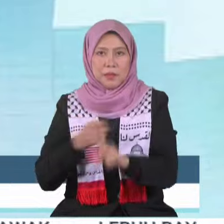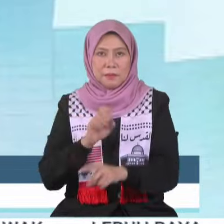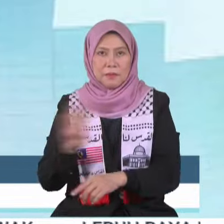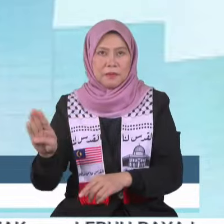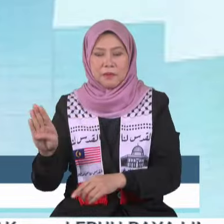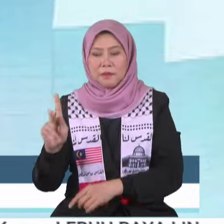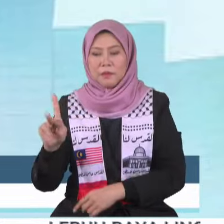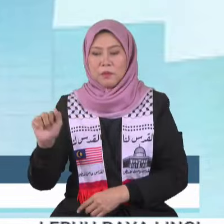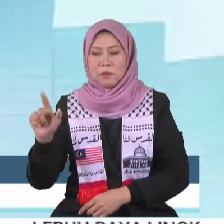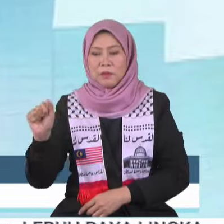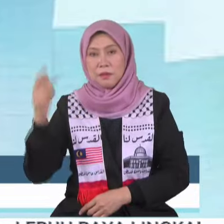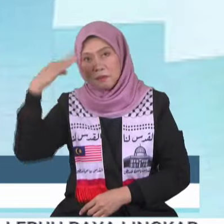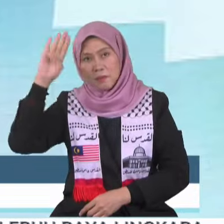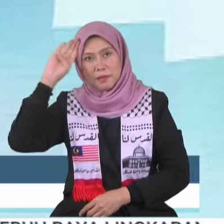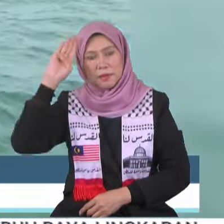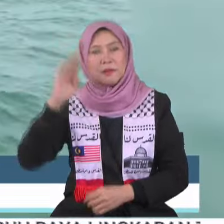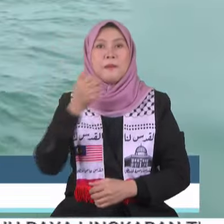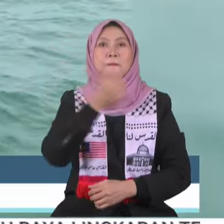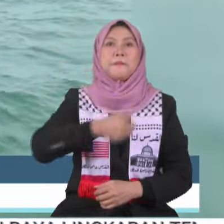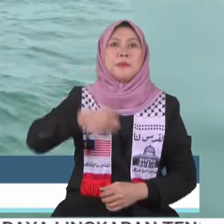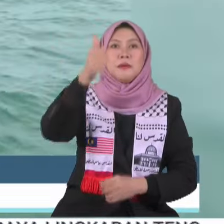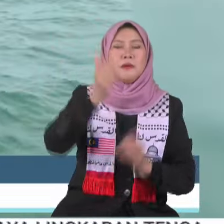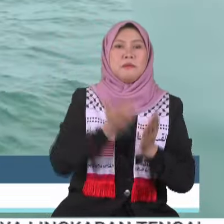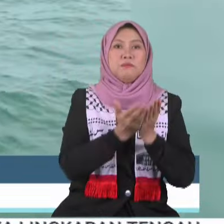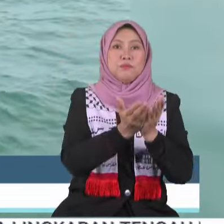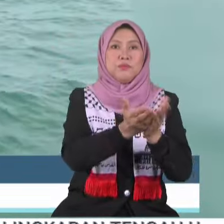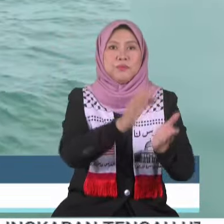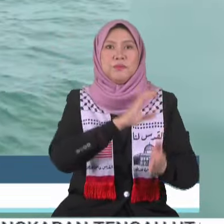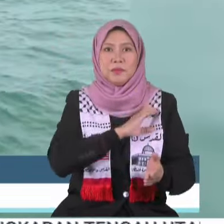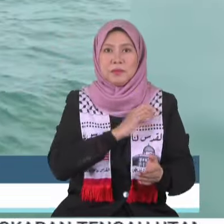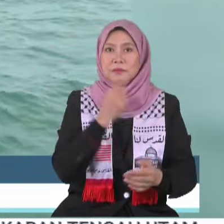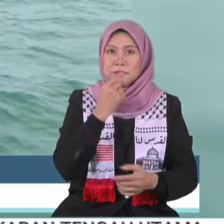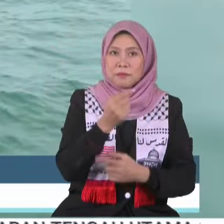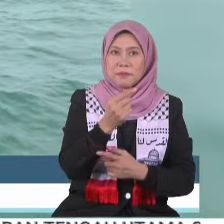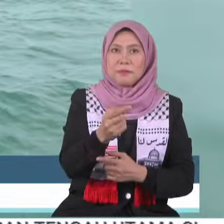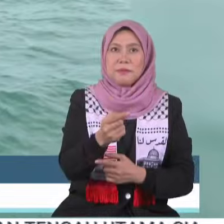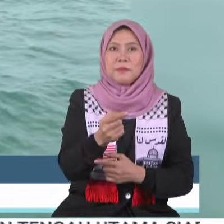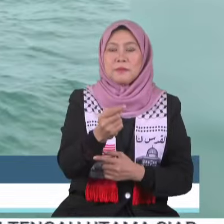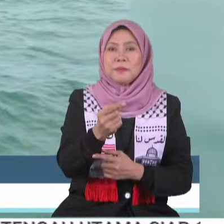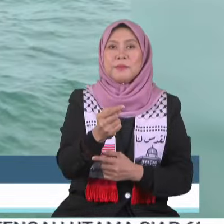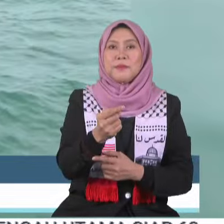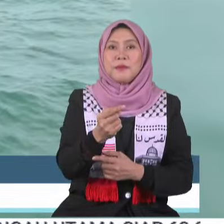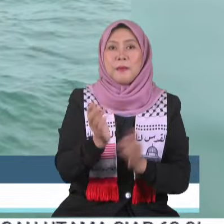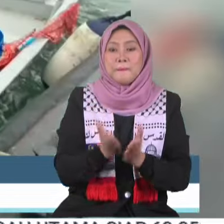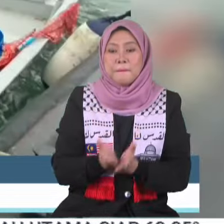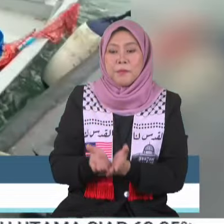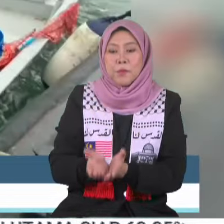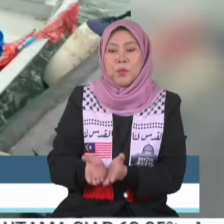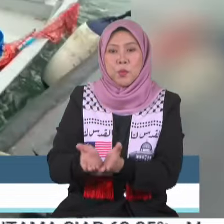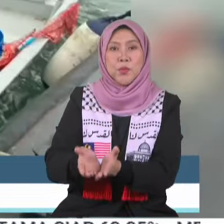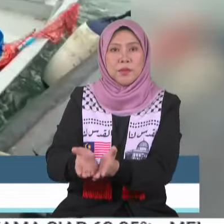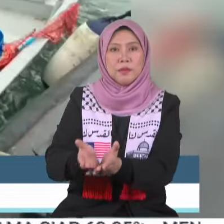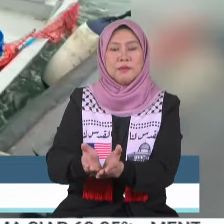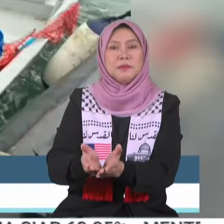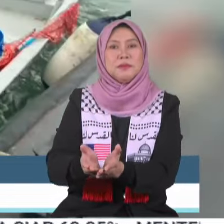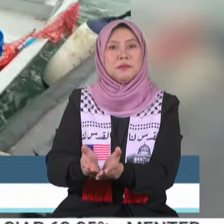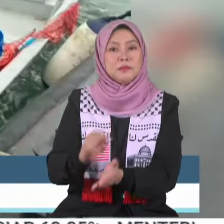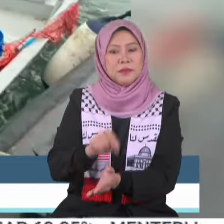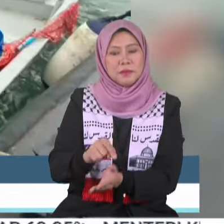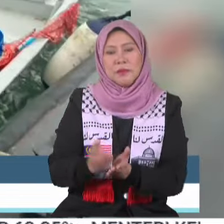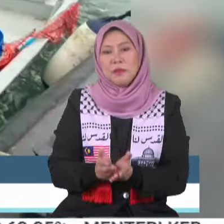Barat Kuala Perlis. Pengarah Zon Maritim Kuala Perlis, Komander Maritim Muhammad Hashim Matzin memaklumkan, bot ronda Zon Maritim Kuala